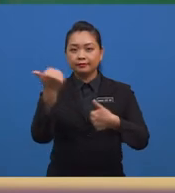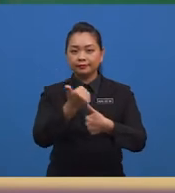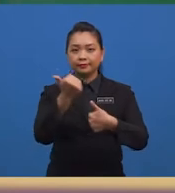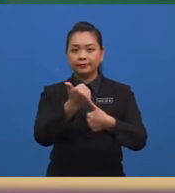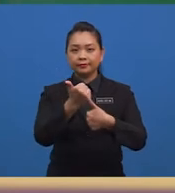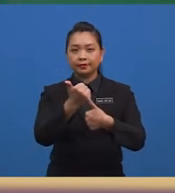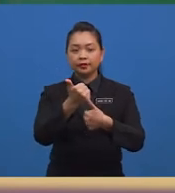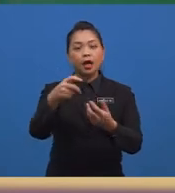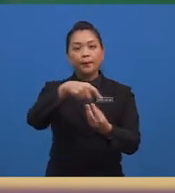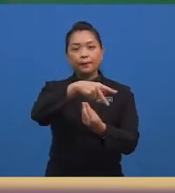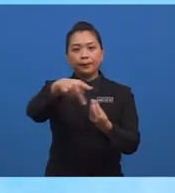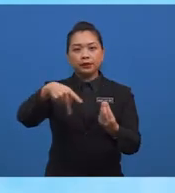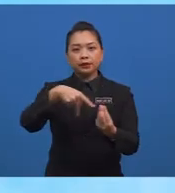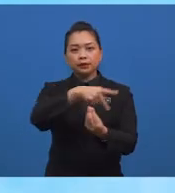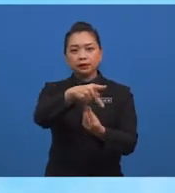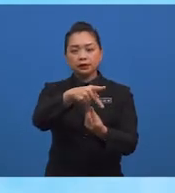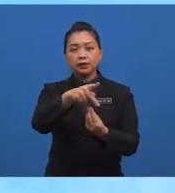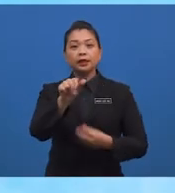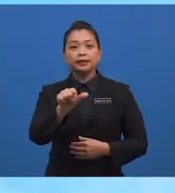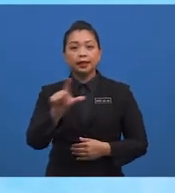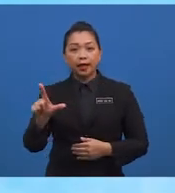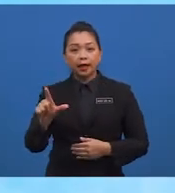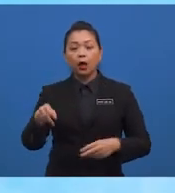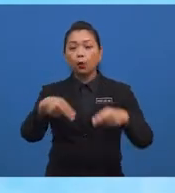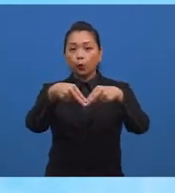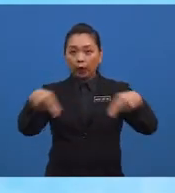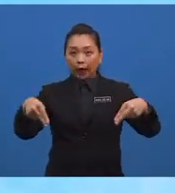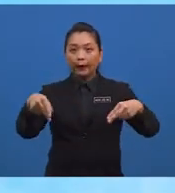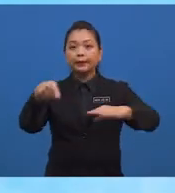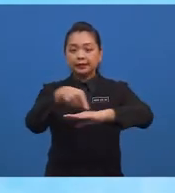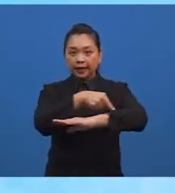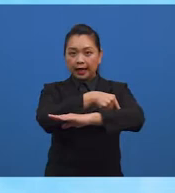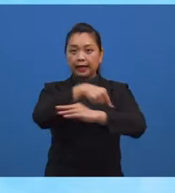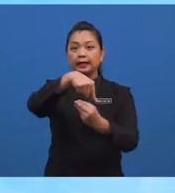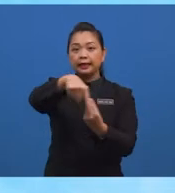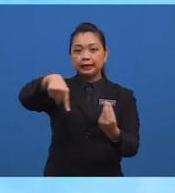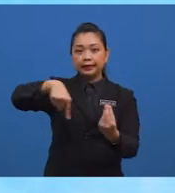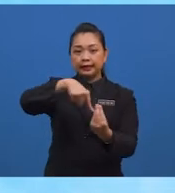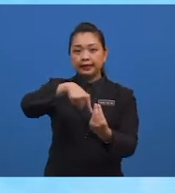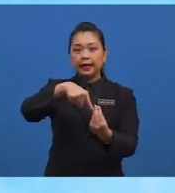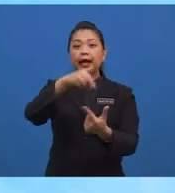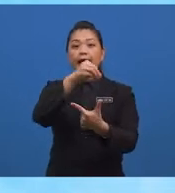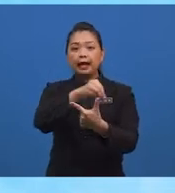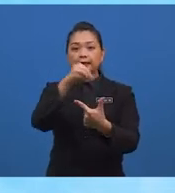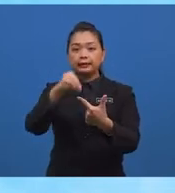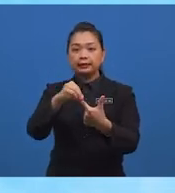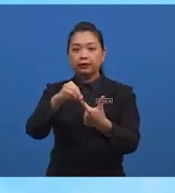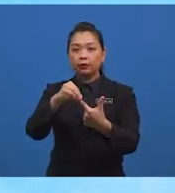Pertama, perimeter. Perimeter ialah ukuran panjang